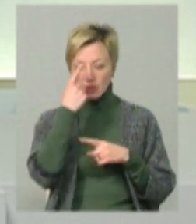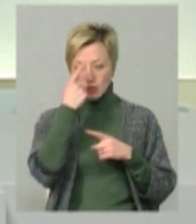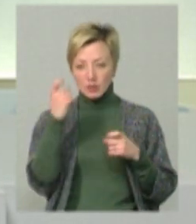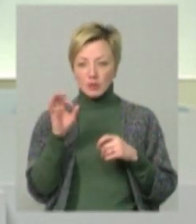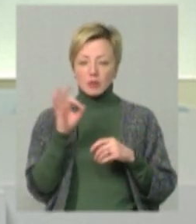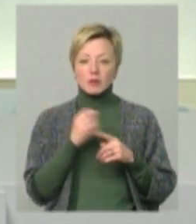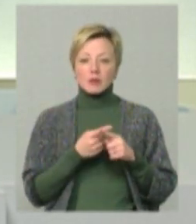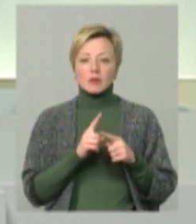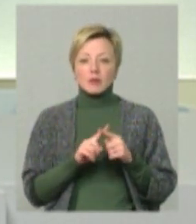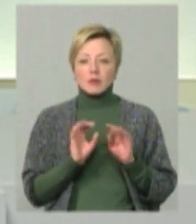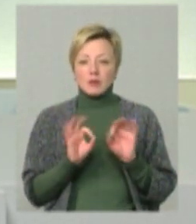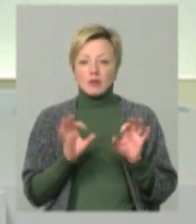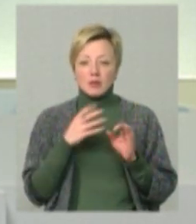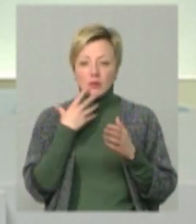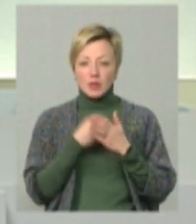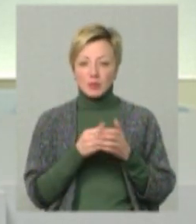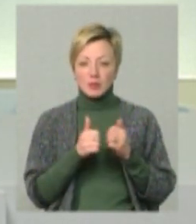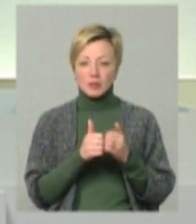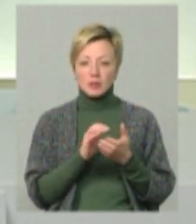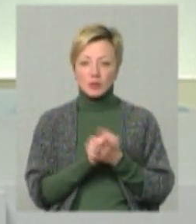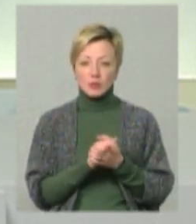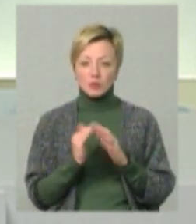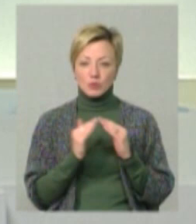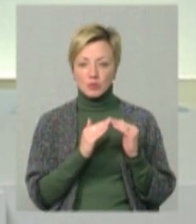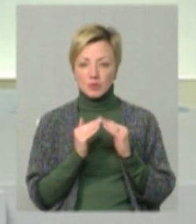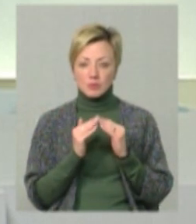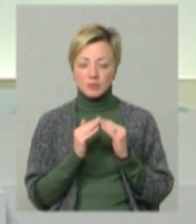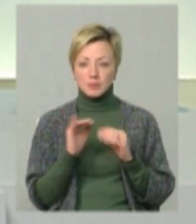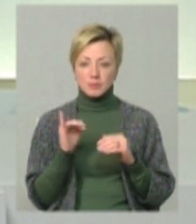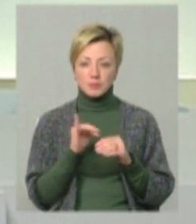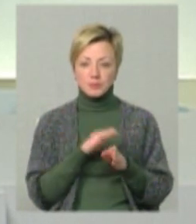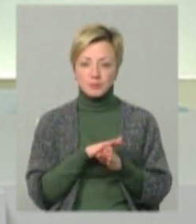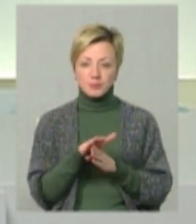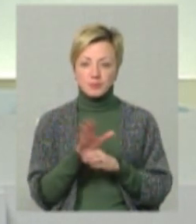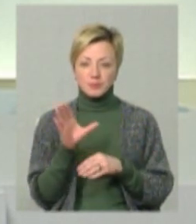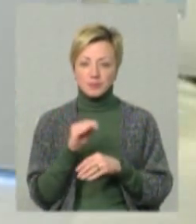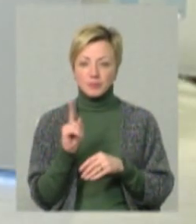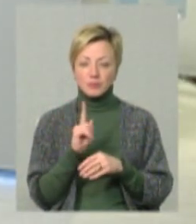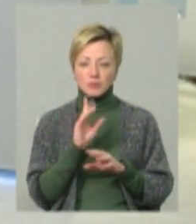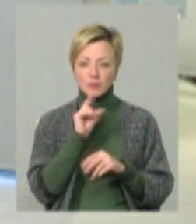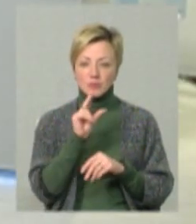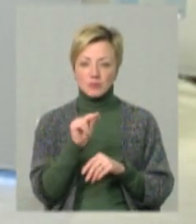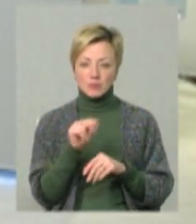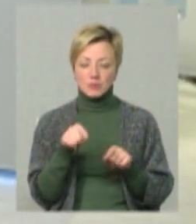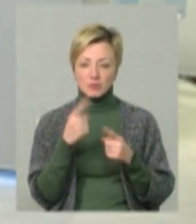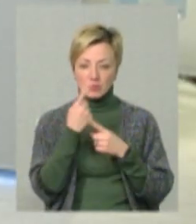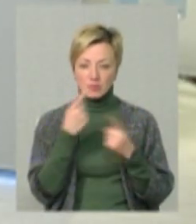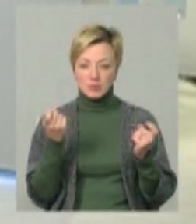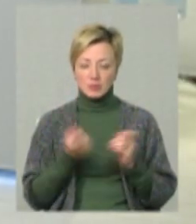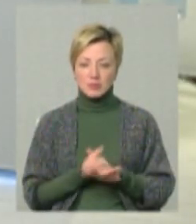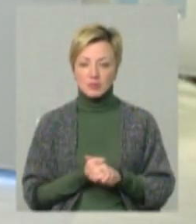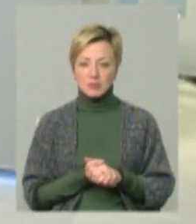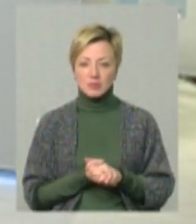повідомити про цю інформацію своїх близьких, знайомих, сусідів і виконувати все, що буде сказано в